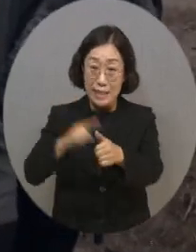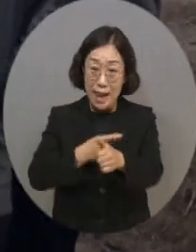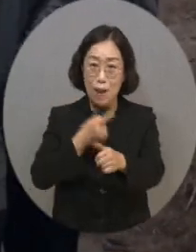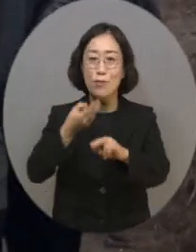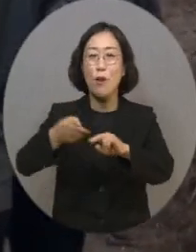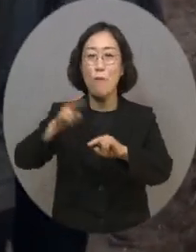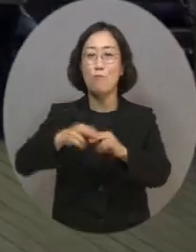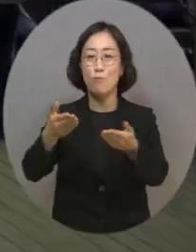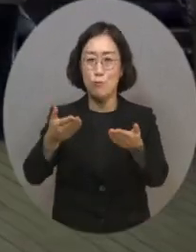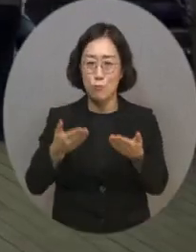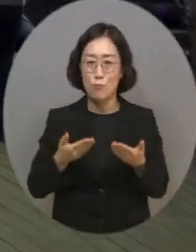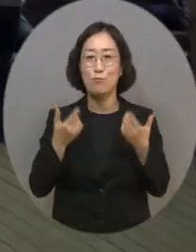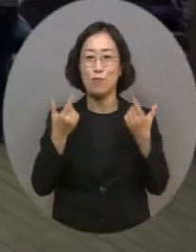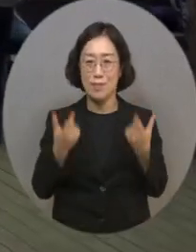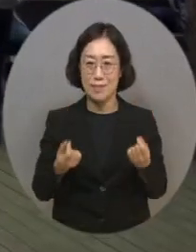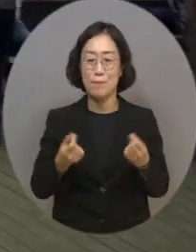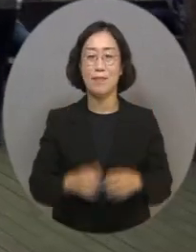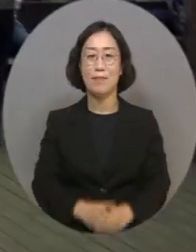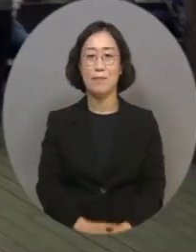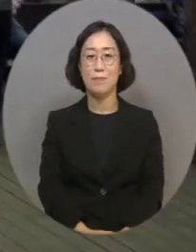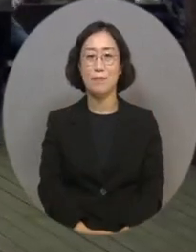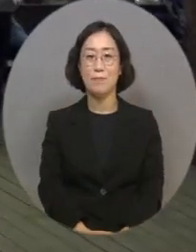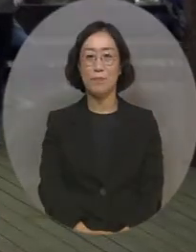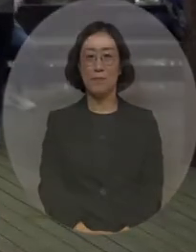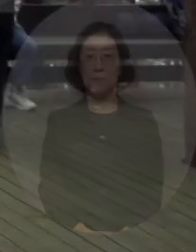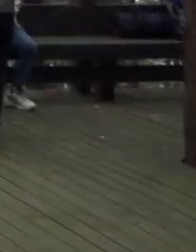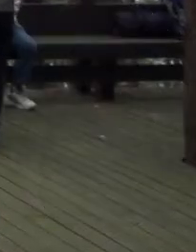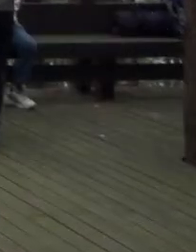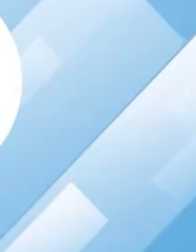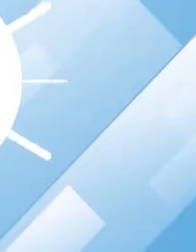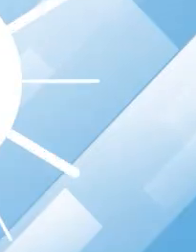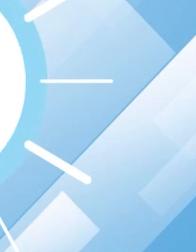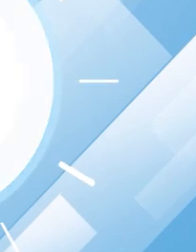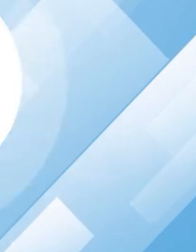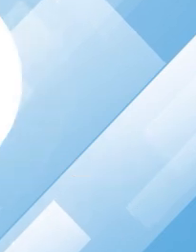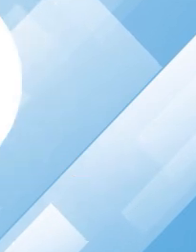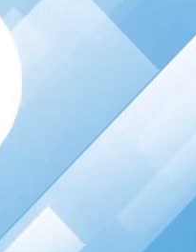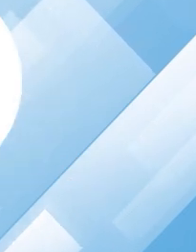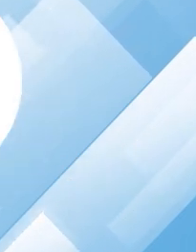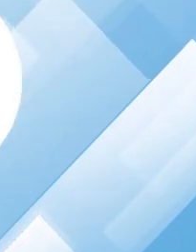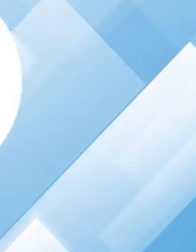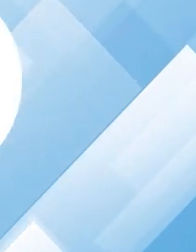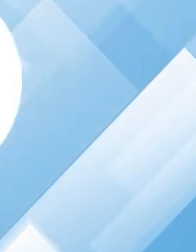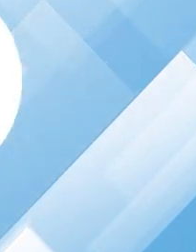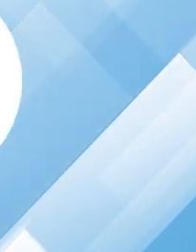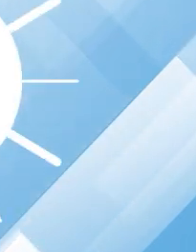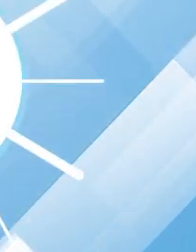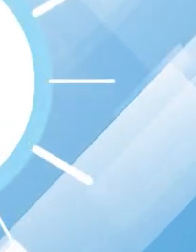선물입니다. 복지TV 경기방송 정은선입니다.